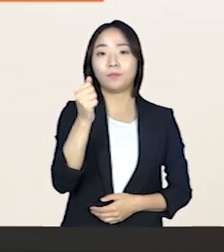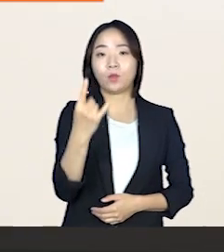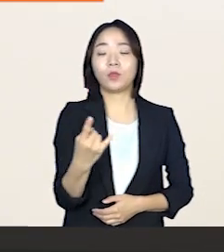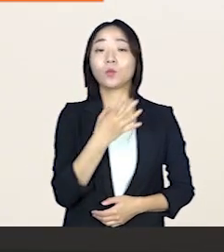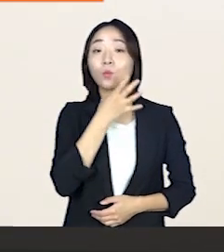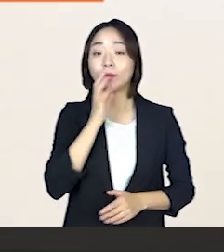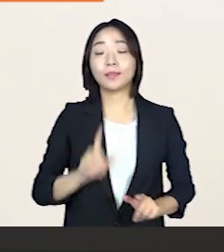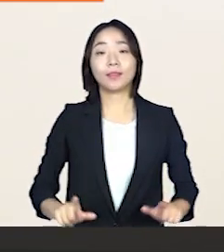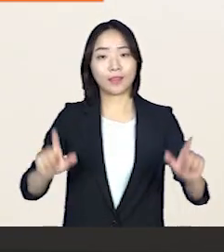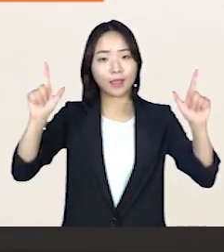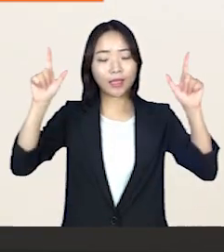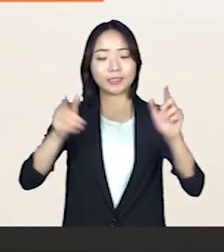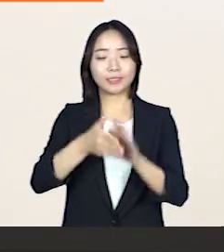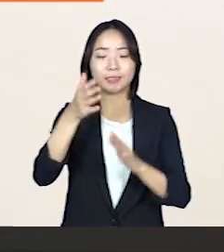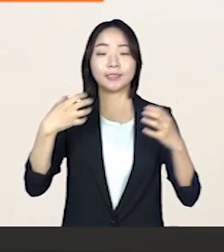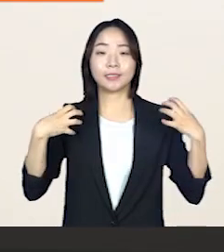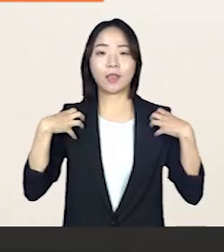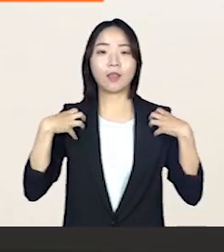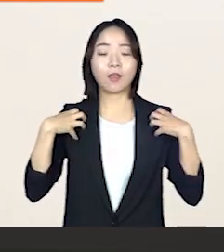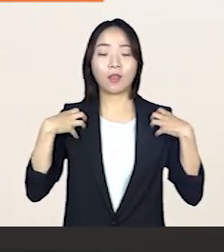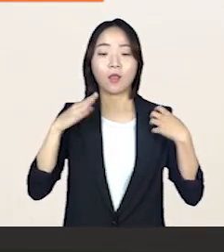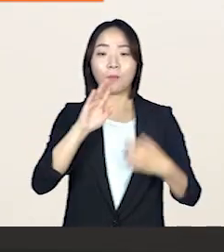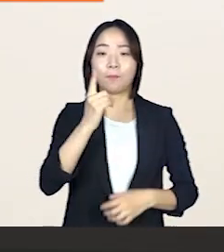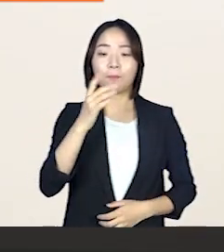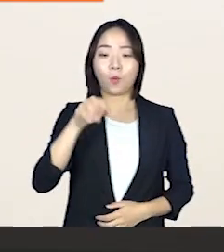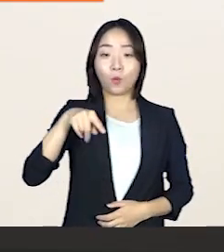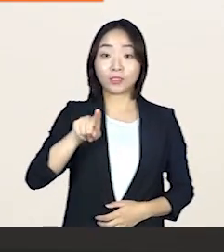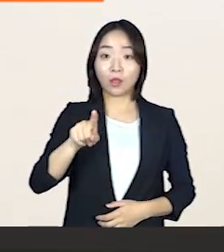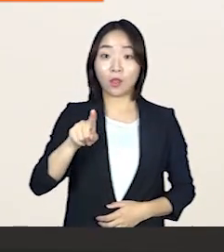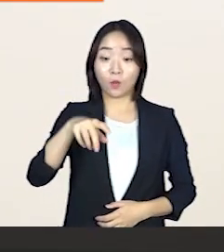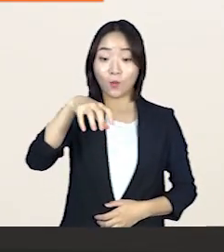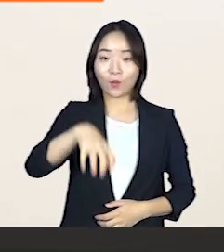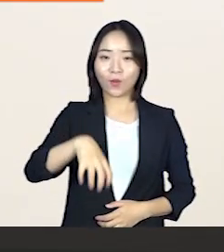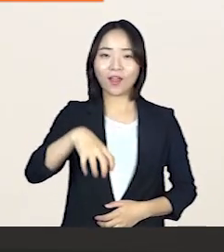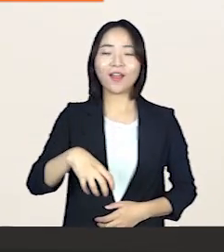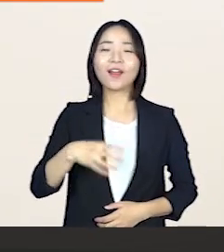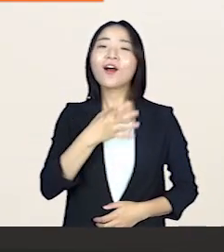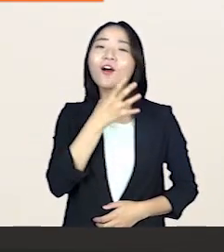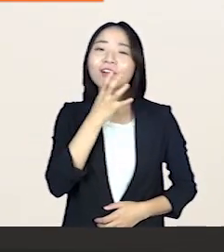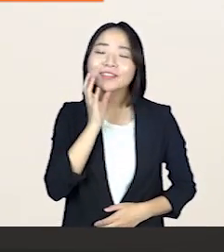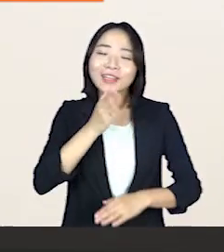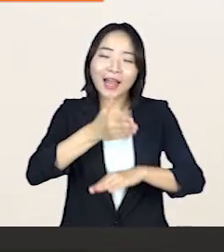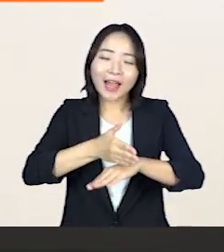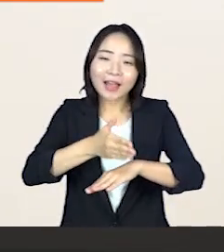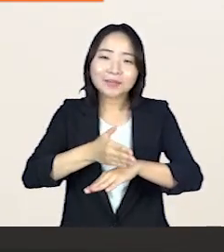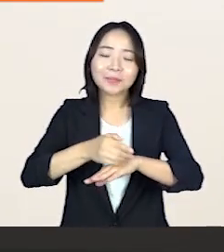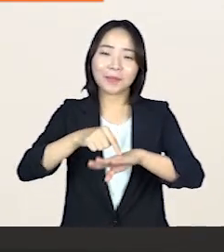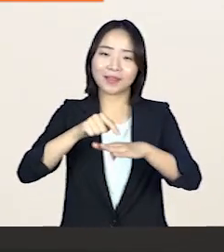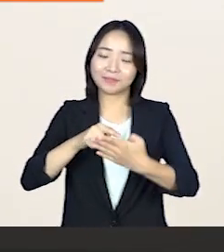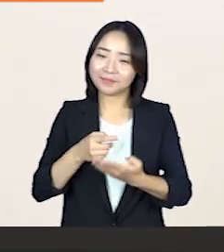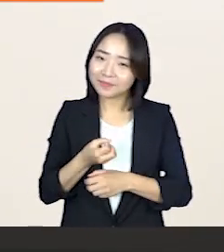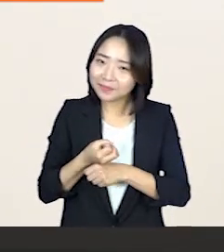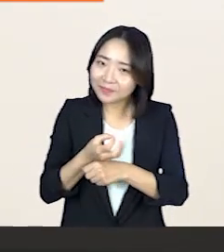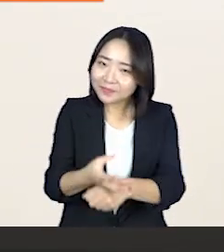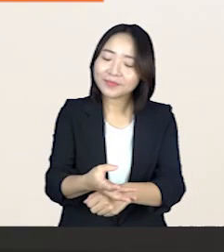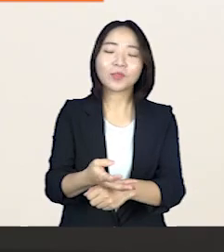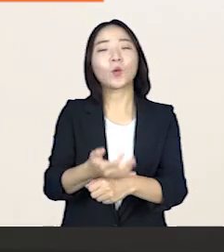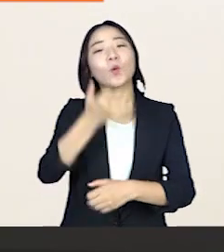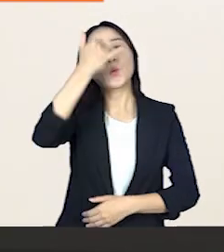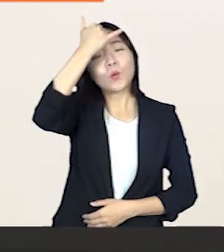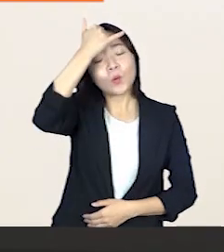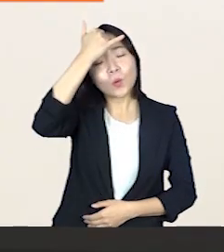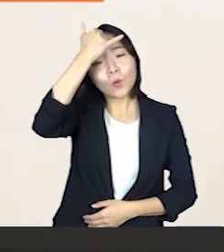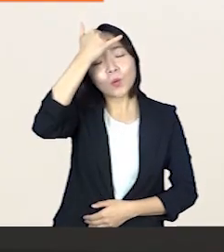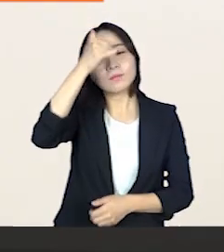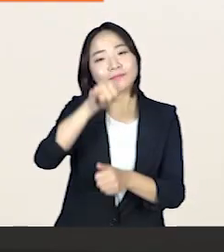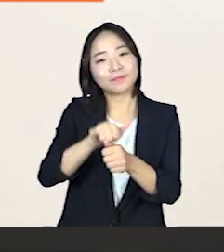천안시가 제23회 노인의 날을 맞아 시청 봉사홀에서 지역 어르신들에게 감사의 마음을 전하고 경로 효친 사상을 고취하기